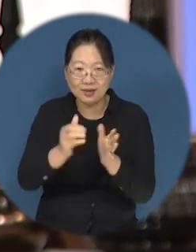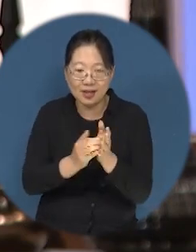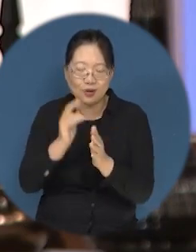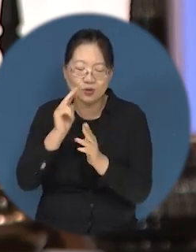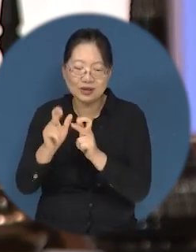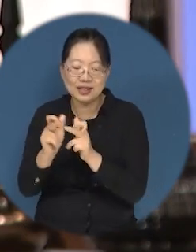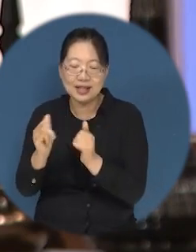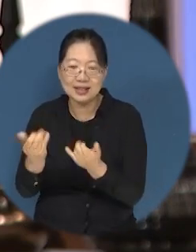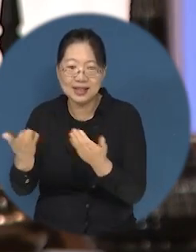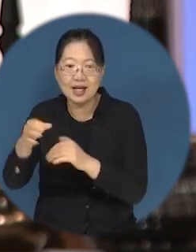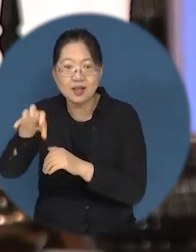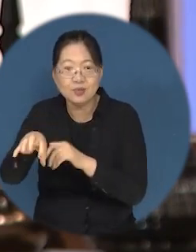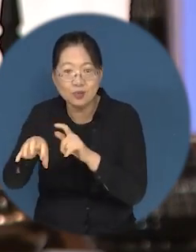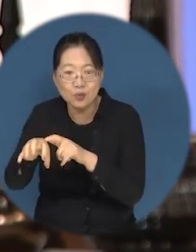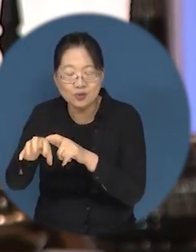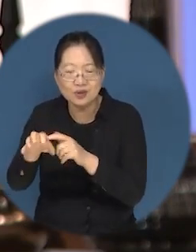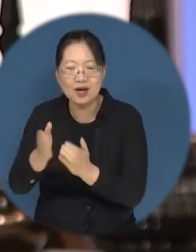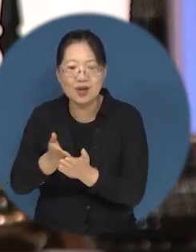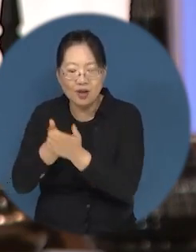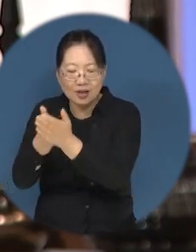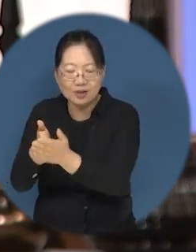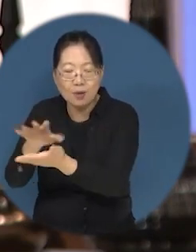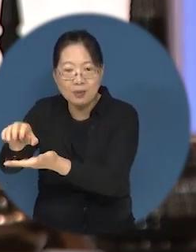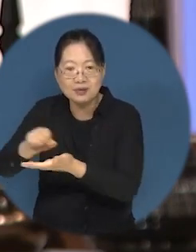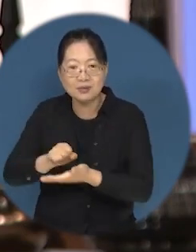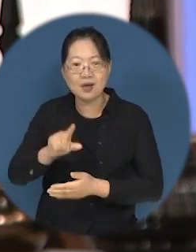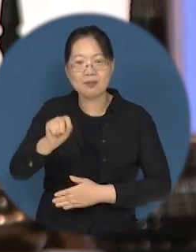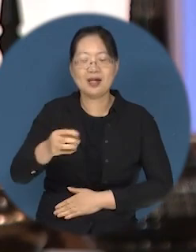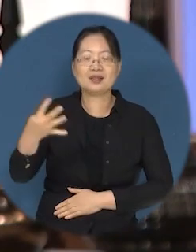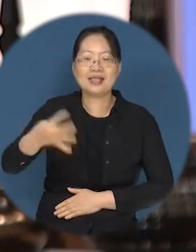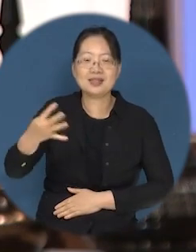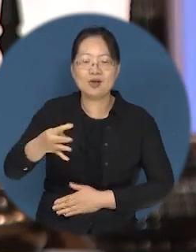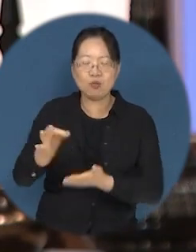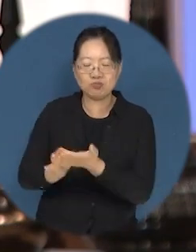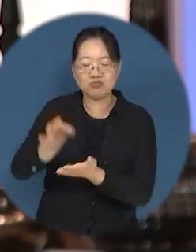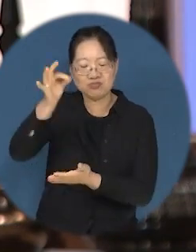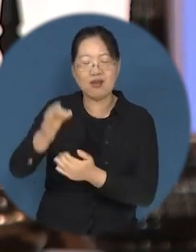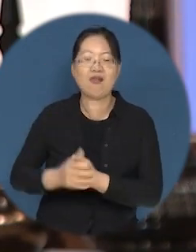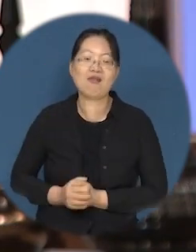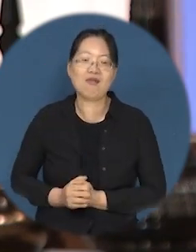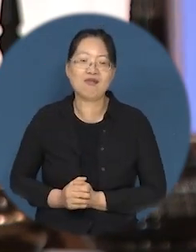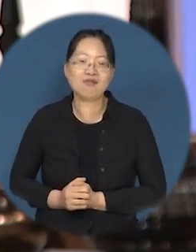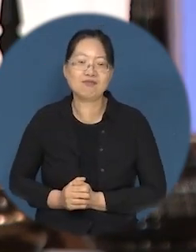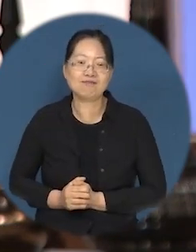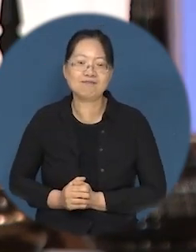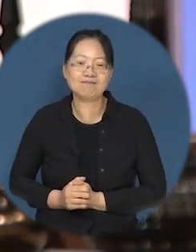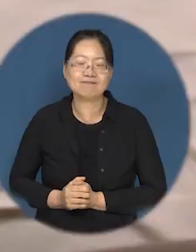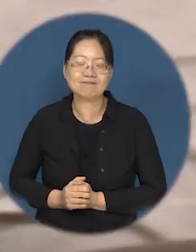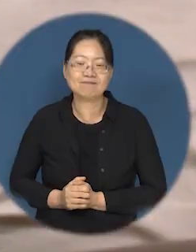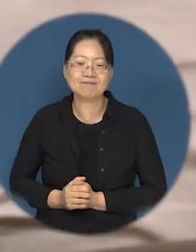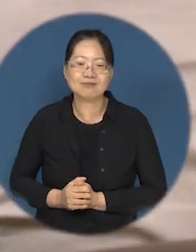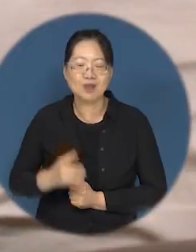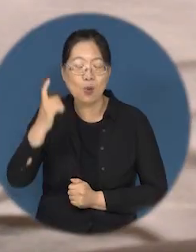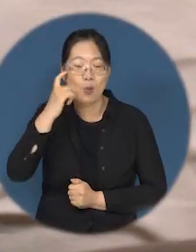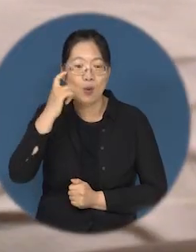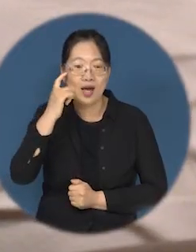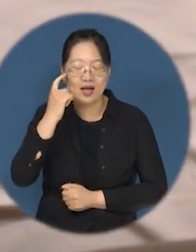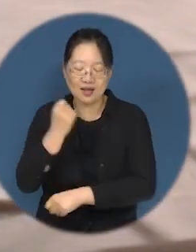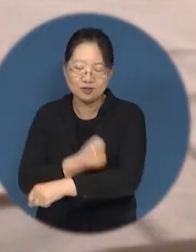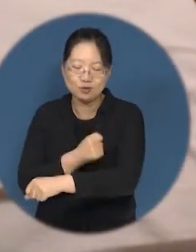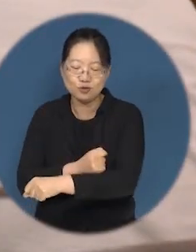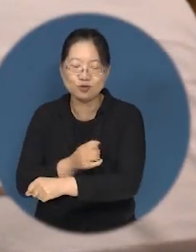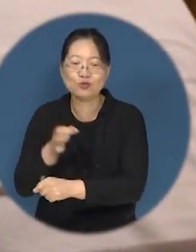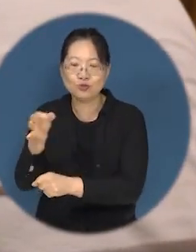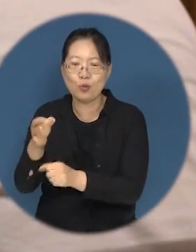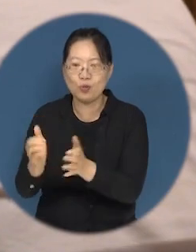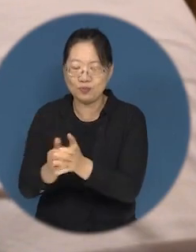중증 장애인들이 일하는 곳에 의뢰를 해서 받으면 한 14,000원 정도로 비싸집니다. 좀 비싸지요. 아무래도 비싸집니다. 인력이 아무래도 더 많이